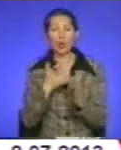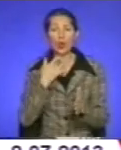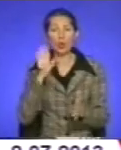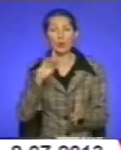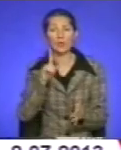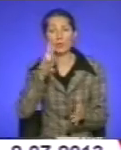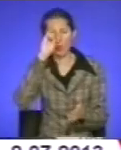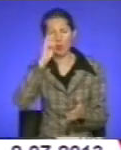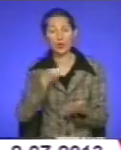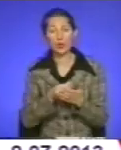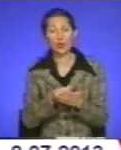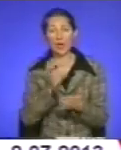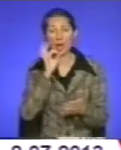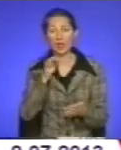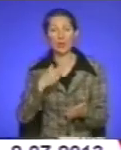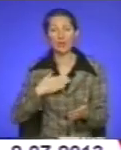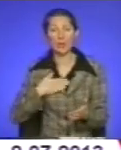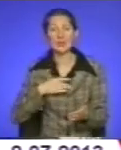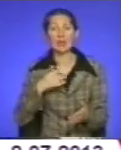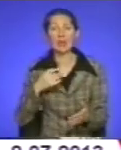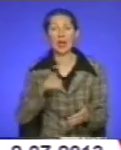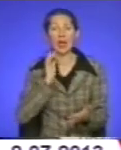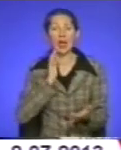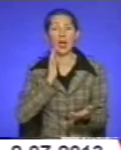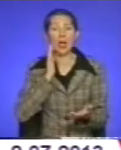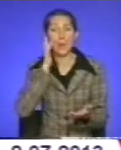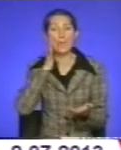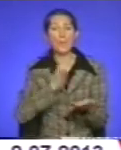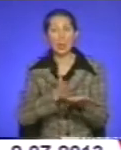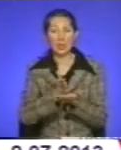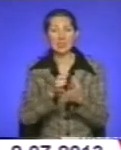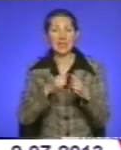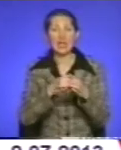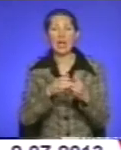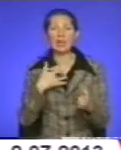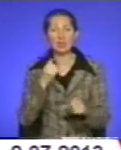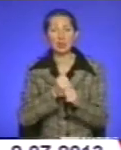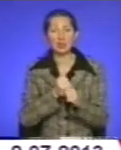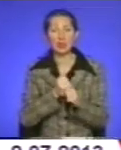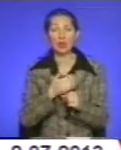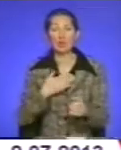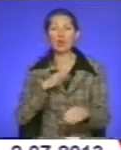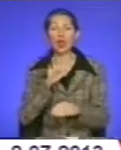бюджет, але кажуть, у нас партійна дисципліна, у нас команда від Кайди бюджет не приймати.